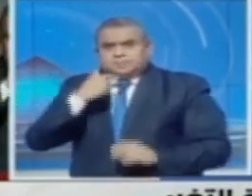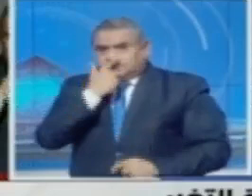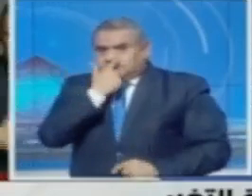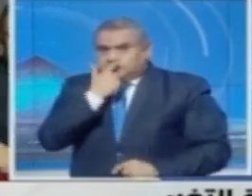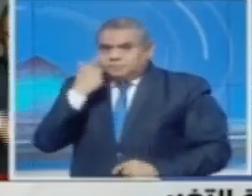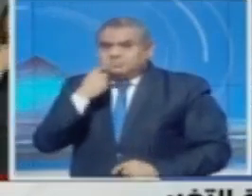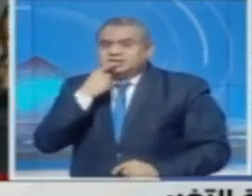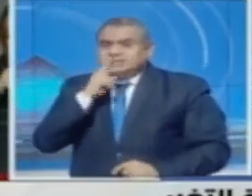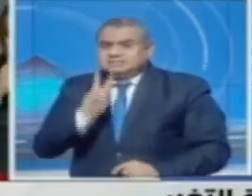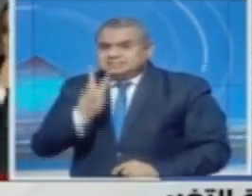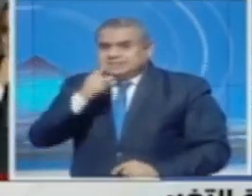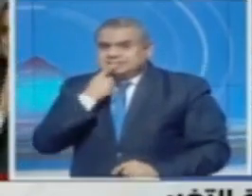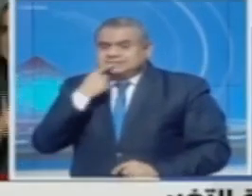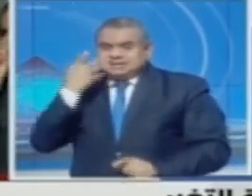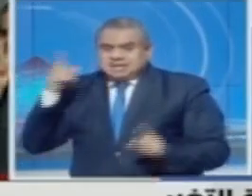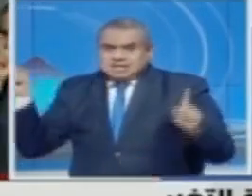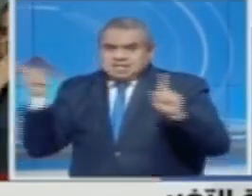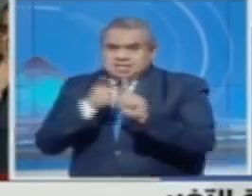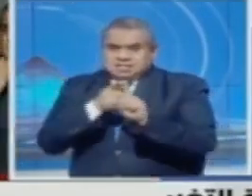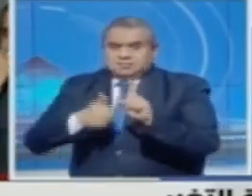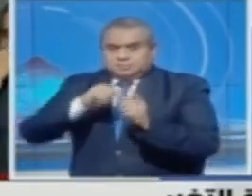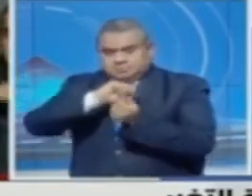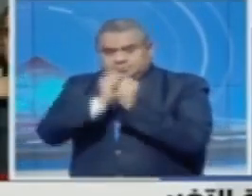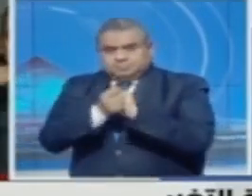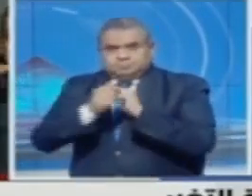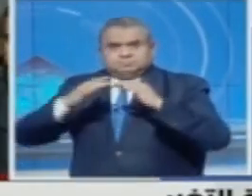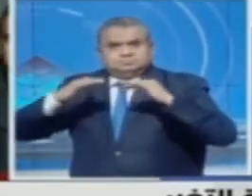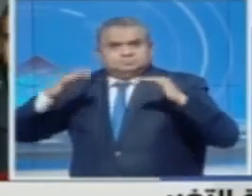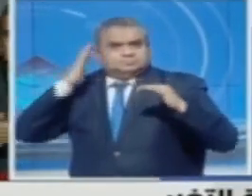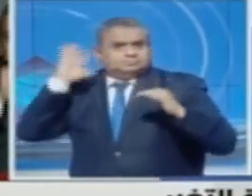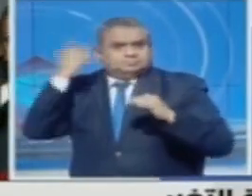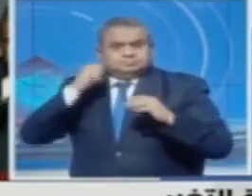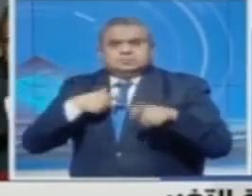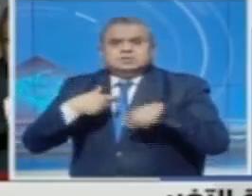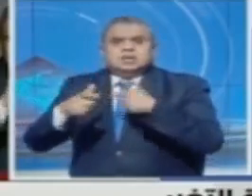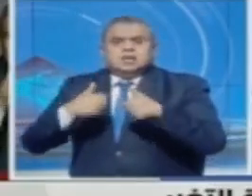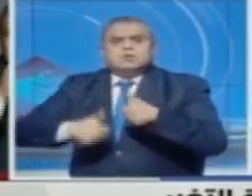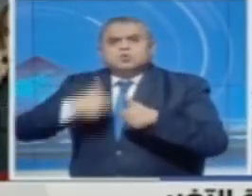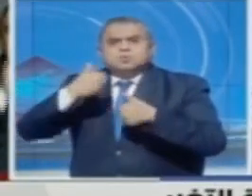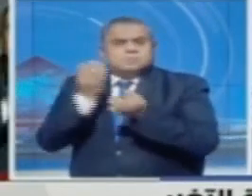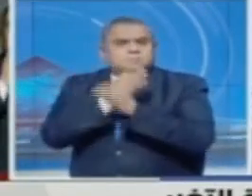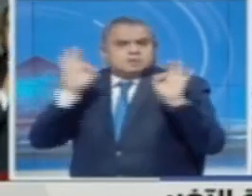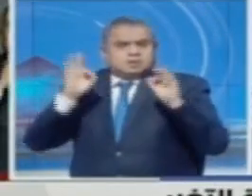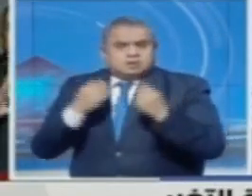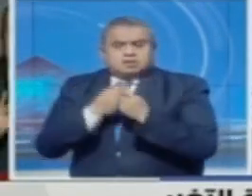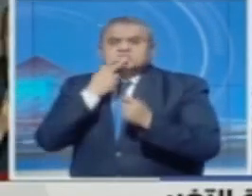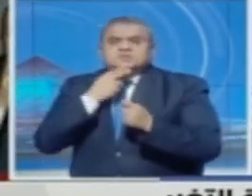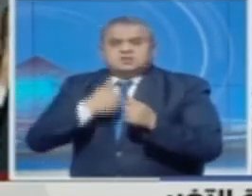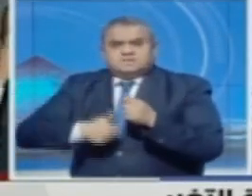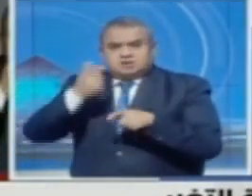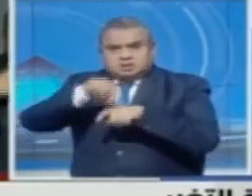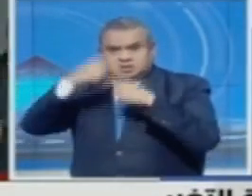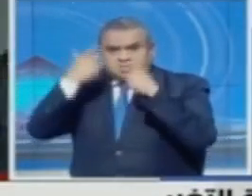السبع سنين اللي فاتوا لتحويل هذه البحيرات إلى بحيرات صديقة تماما للبيئة، وده كلف الدولة